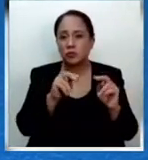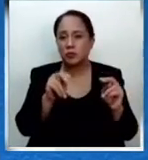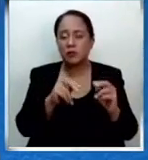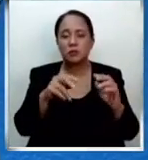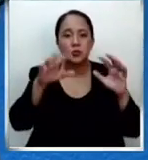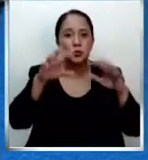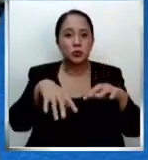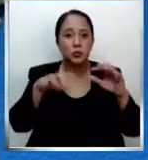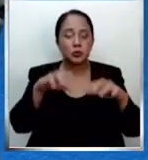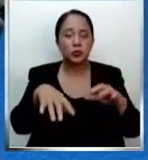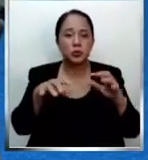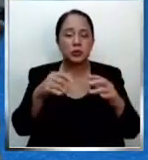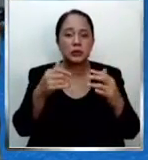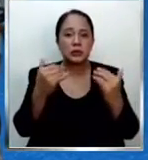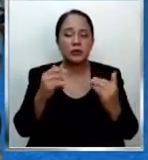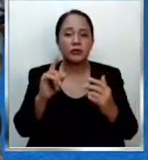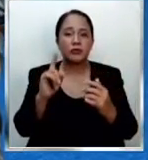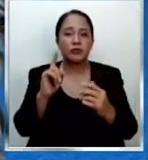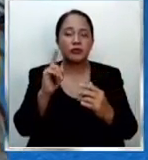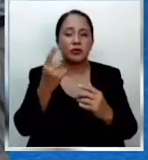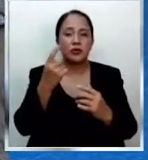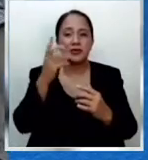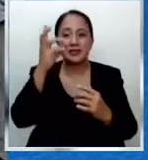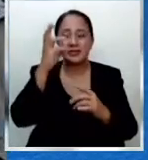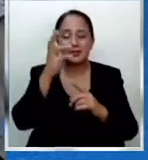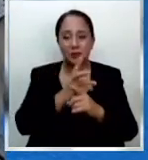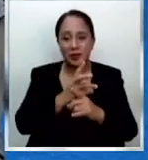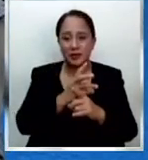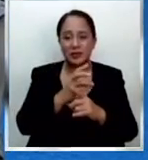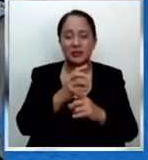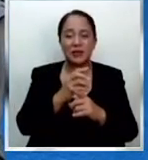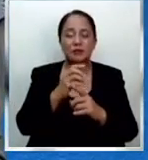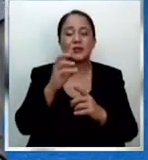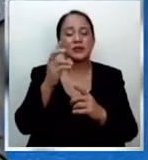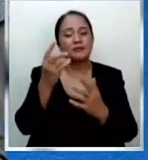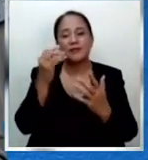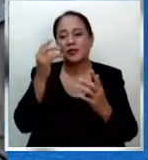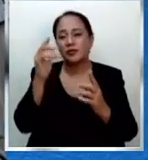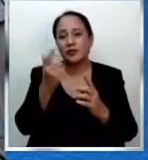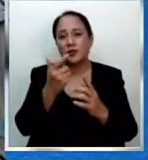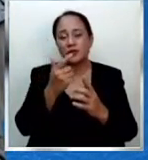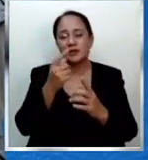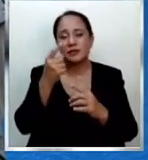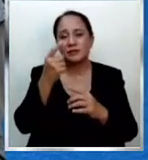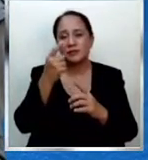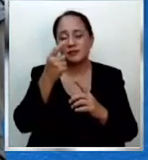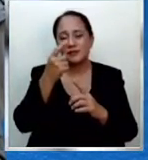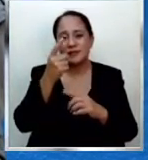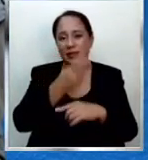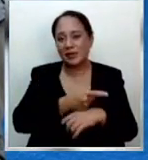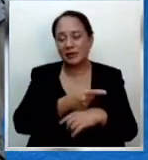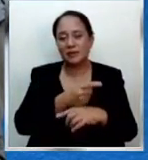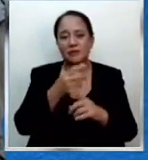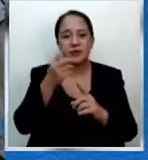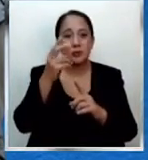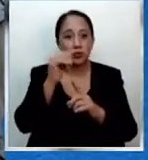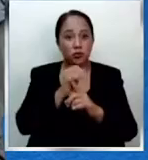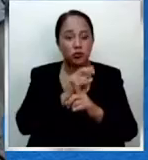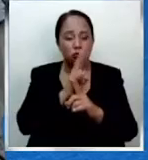bansa sa unang kalahati ng buwan ng Hunyo? Base sa datos ng PAGASA, below normal o mas mababa